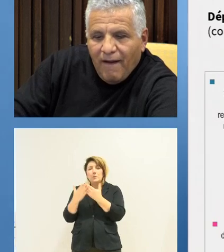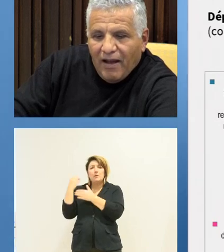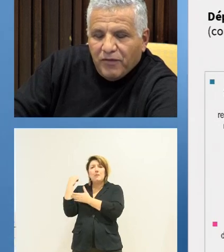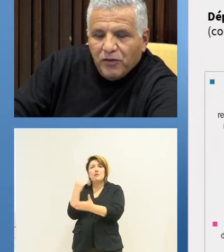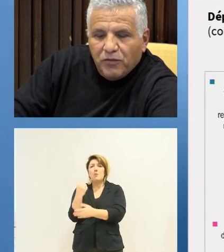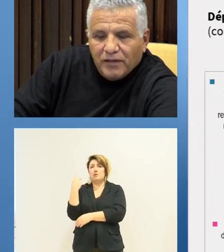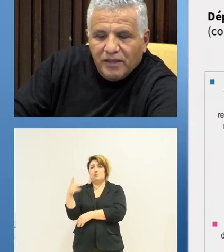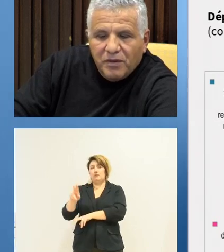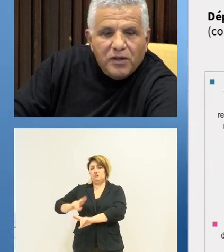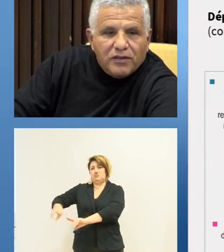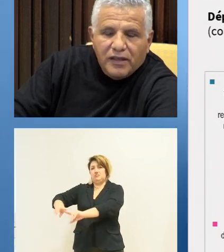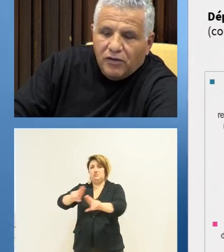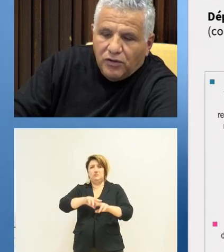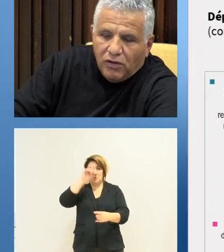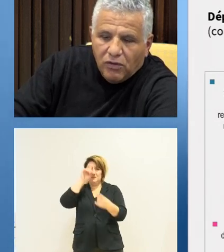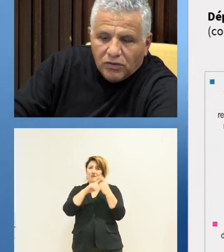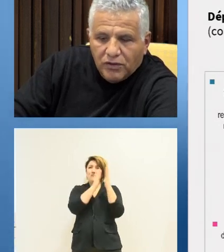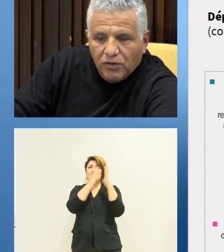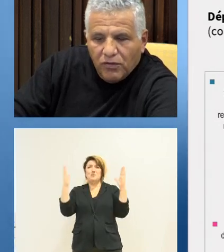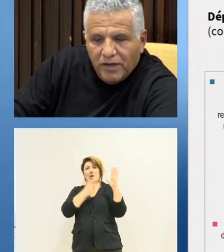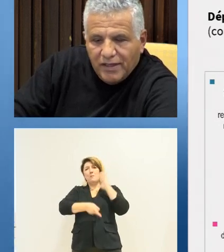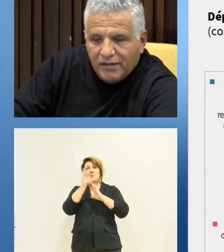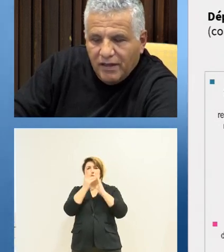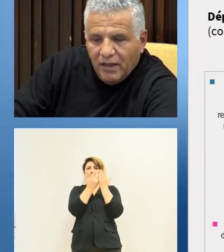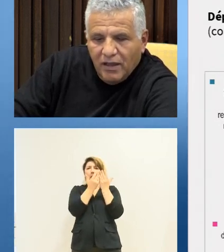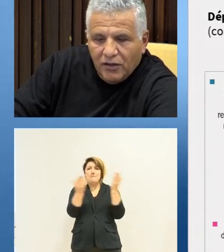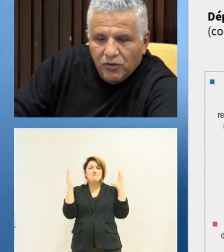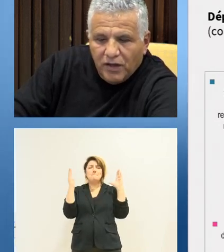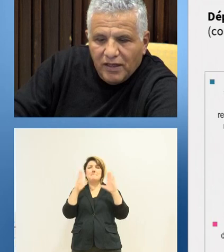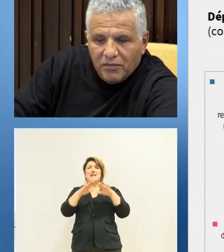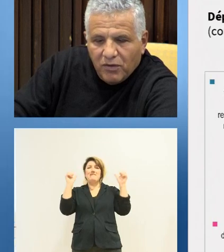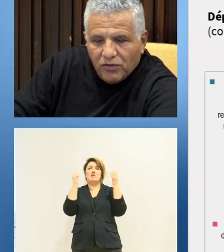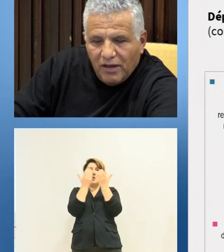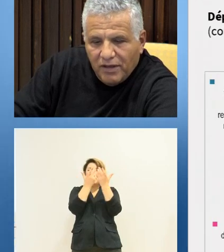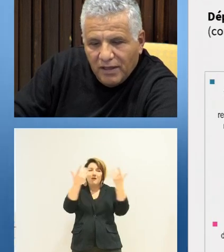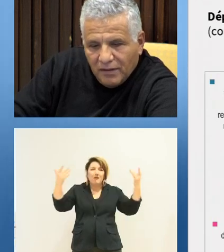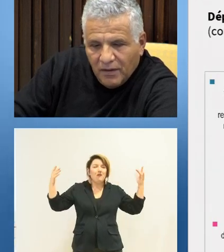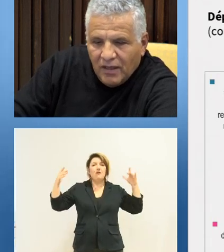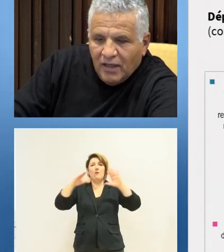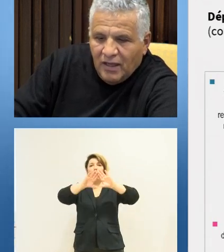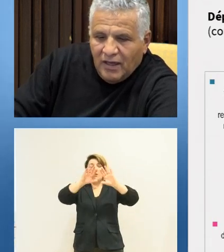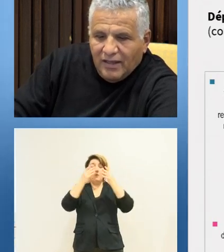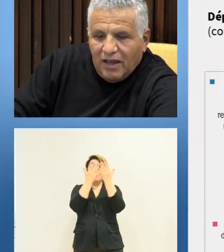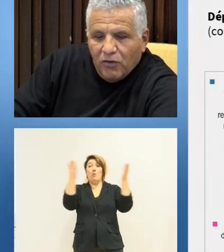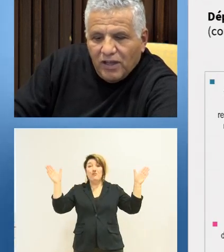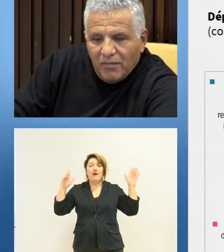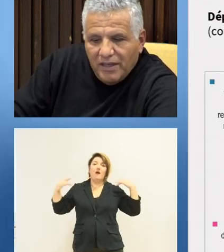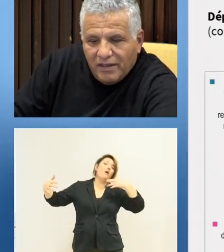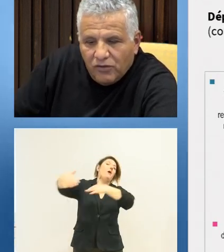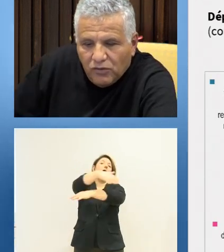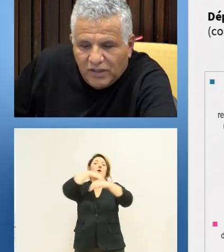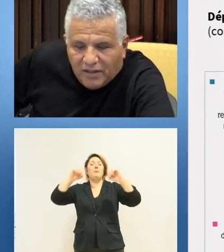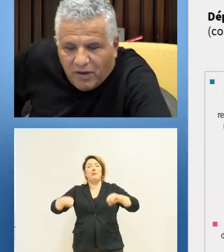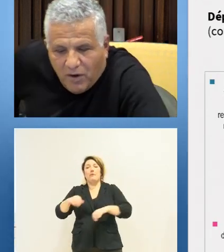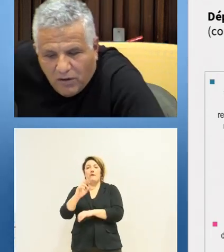afin de faire cette bibliothèque est un lieu de rencontre et de convivialité et d'ouvrir l'équipement sur la ville les travaux de réhabilitation